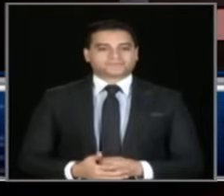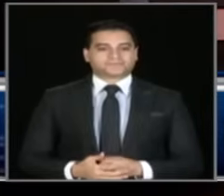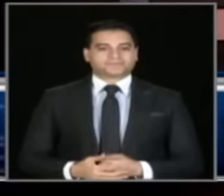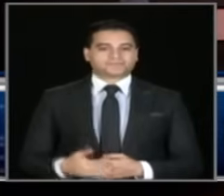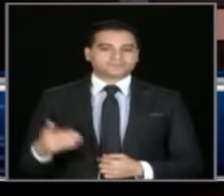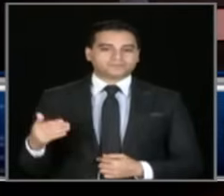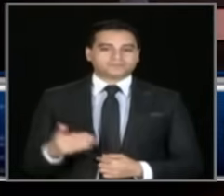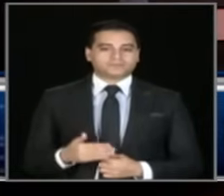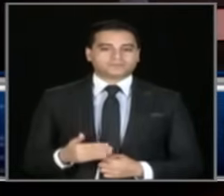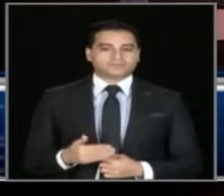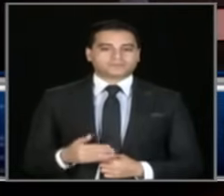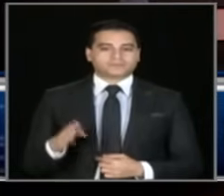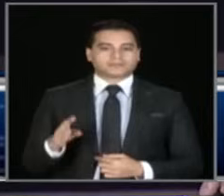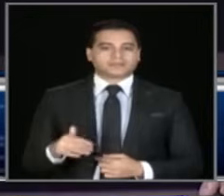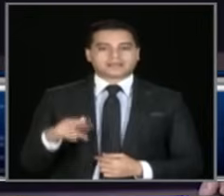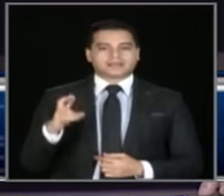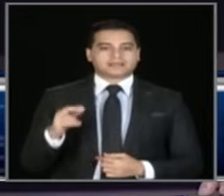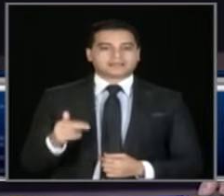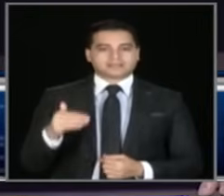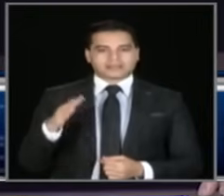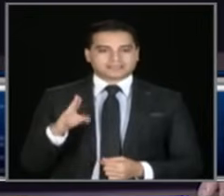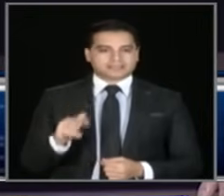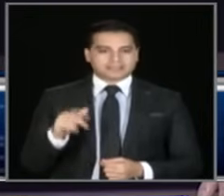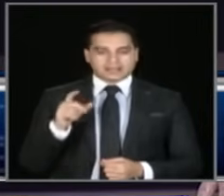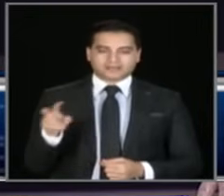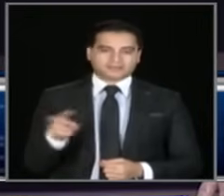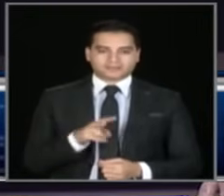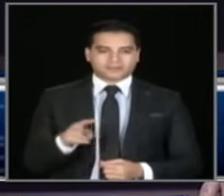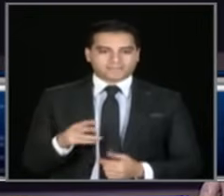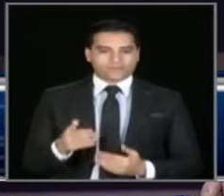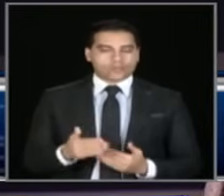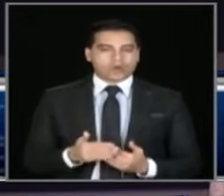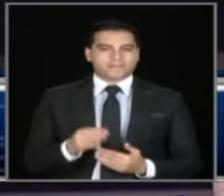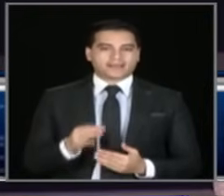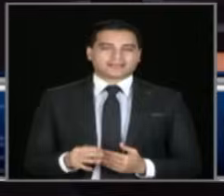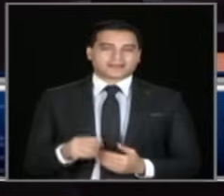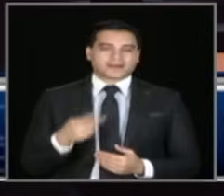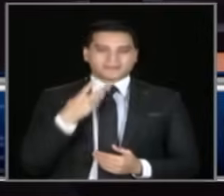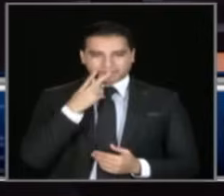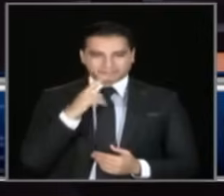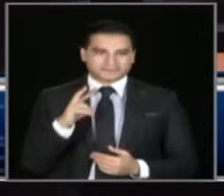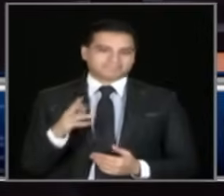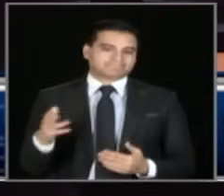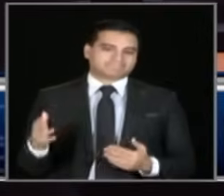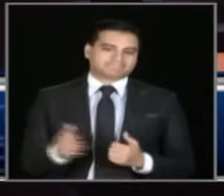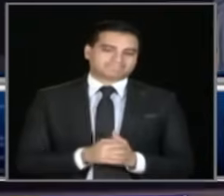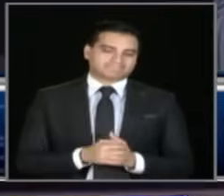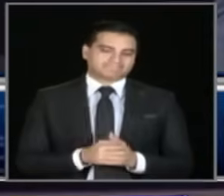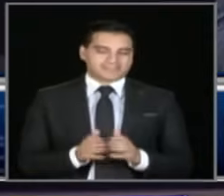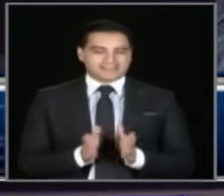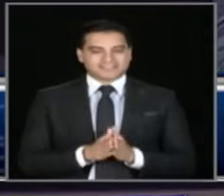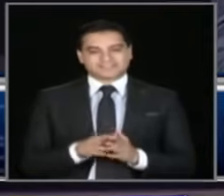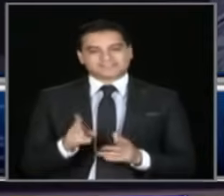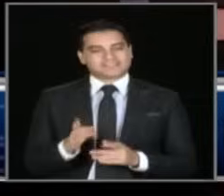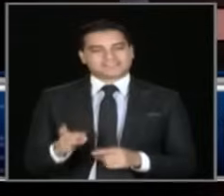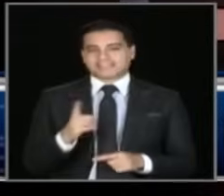آية؟ كرغسستان. أنتوا الاتنين قربتوا جداً. هارد لك يا آية.